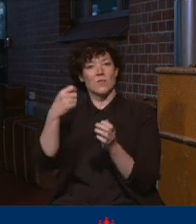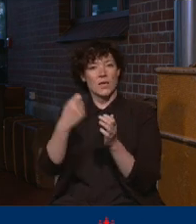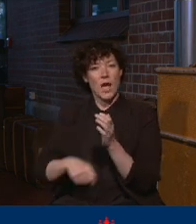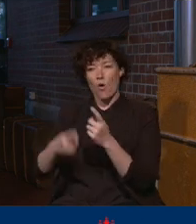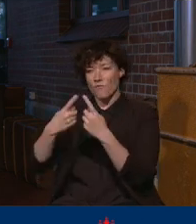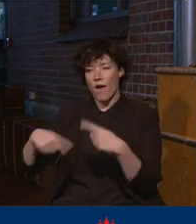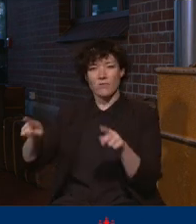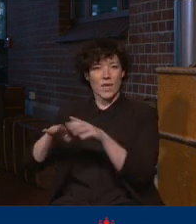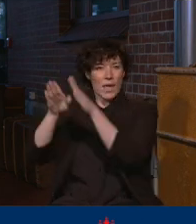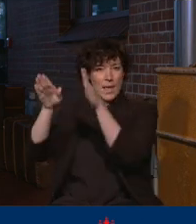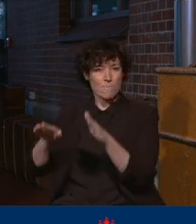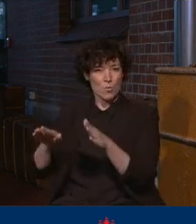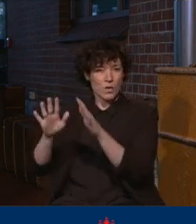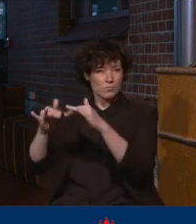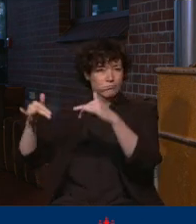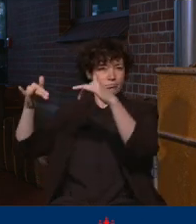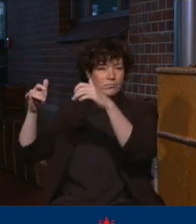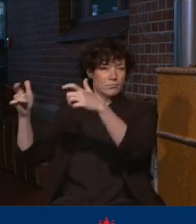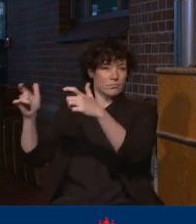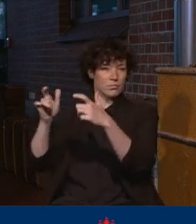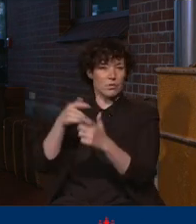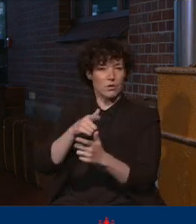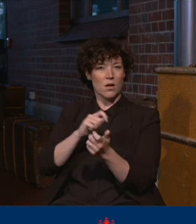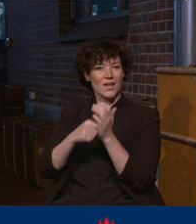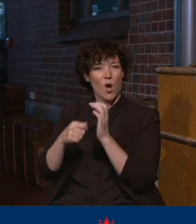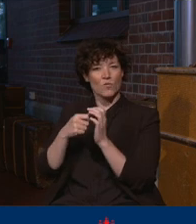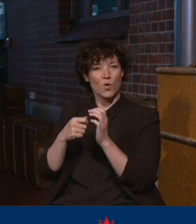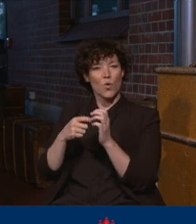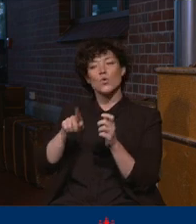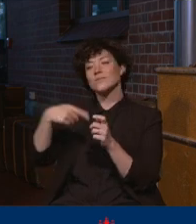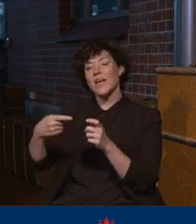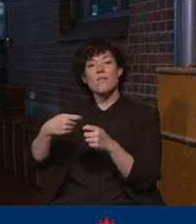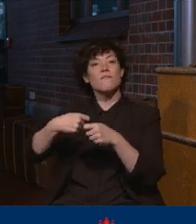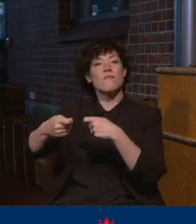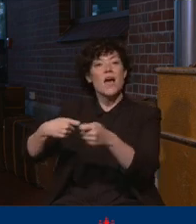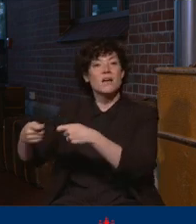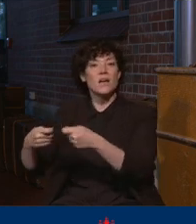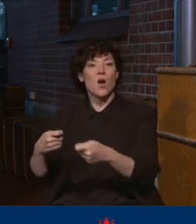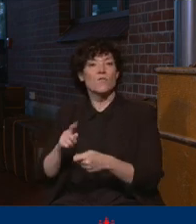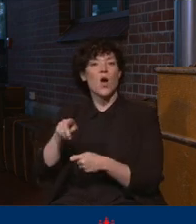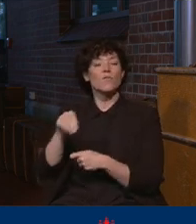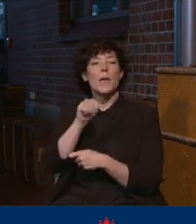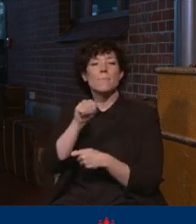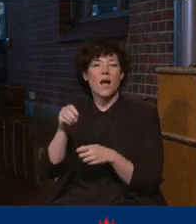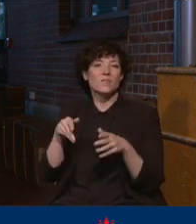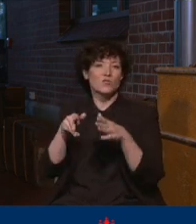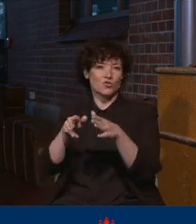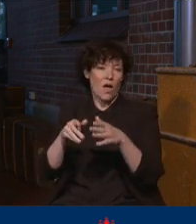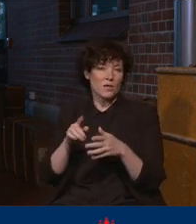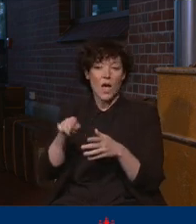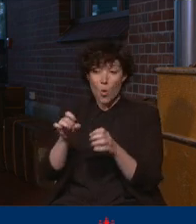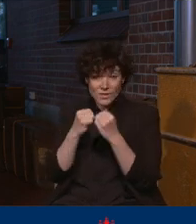immobilien konsortien nach einer nach und nach verkauft werden auch an der marktstraße hatten wir die situation